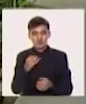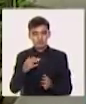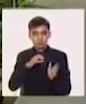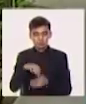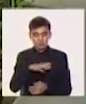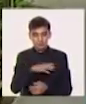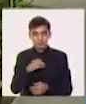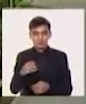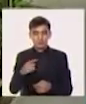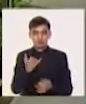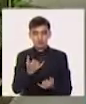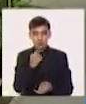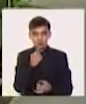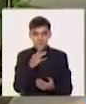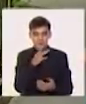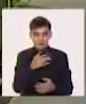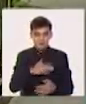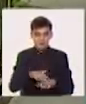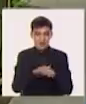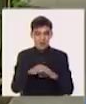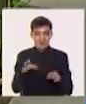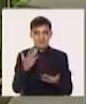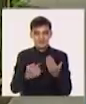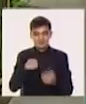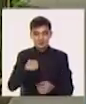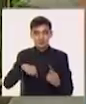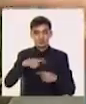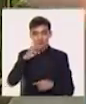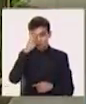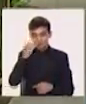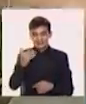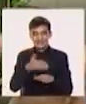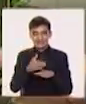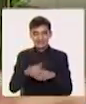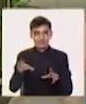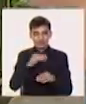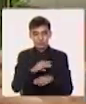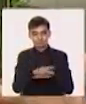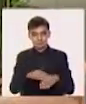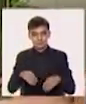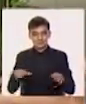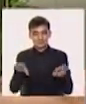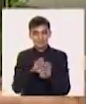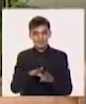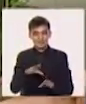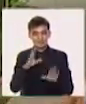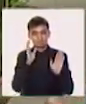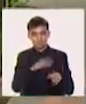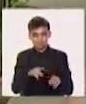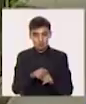қиналып жатқан халыққа егер біздің мемлекет осы кредиттерінің бәрін жапса,